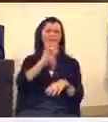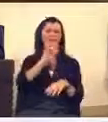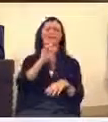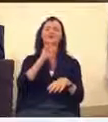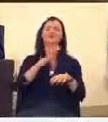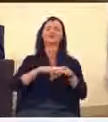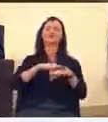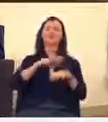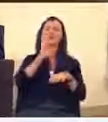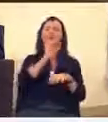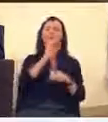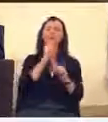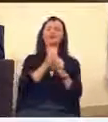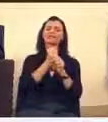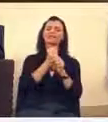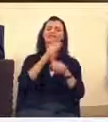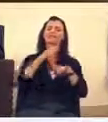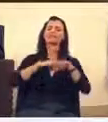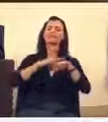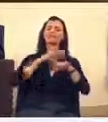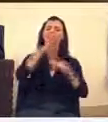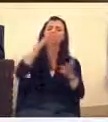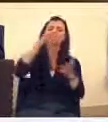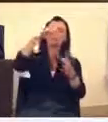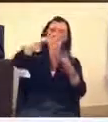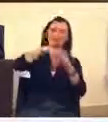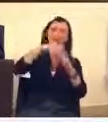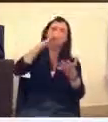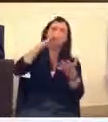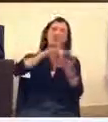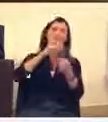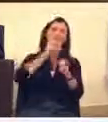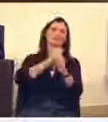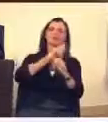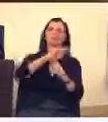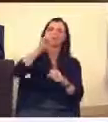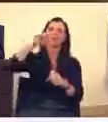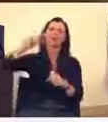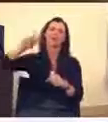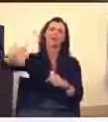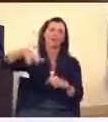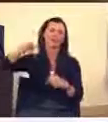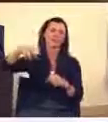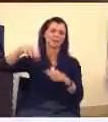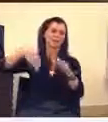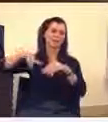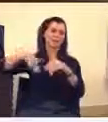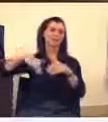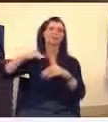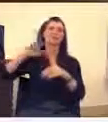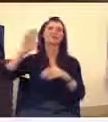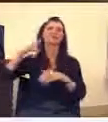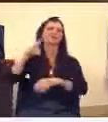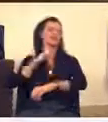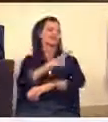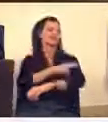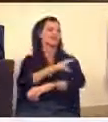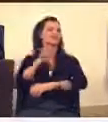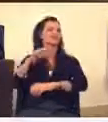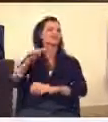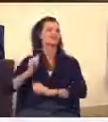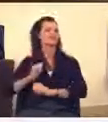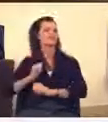שלהם זה לעשות את התפקיד שלהם בתוך מקום העבודה שלהם, ולא לעשות אותו ברחוב. ברחוב יש אנשים אחרים, יש משטרה, יש